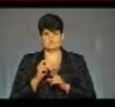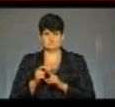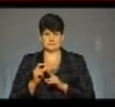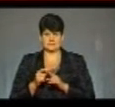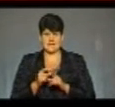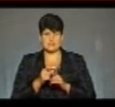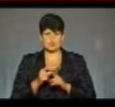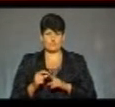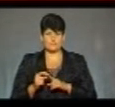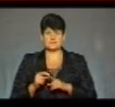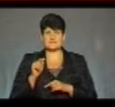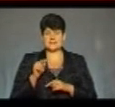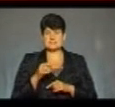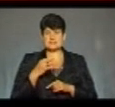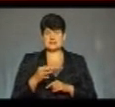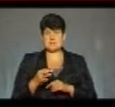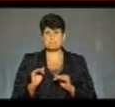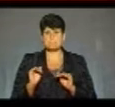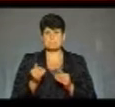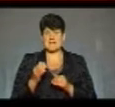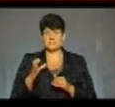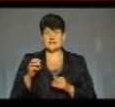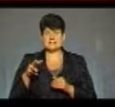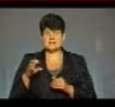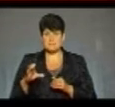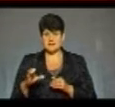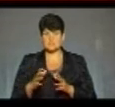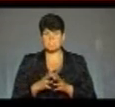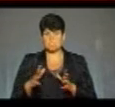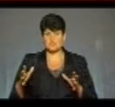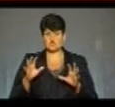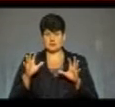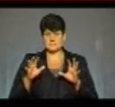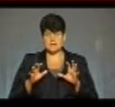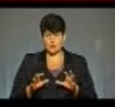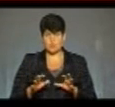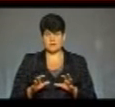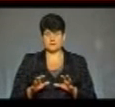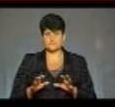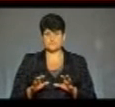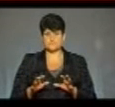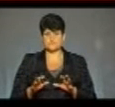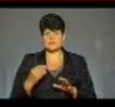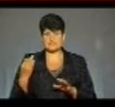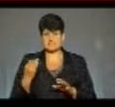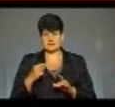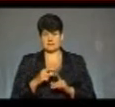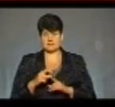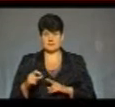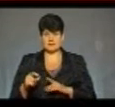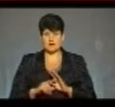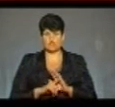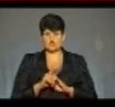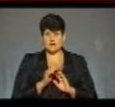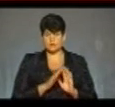що він казав менше смс-ок, більше законів, такий його, можна сказати, цікавий вислів на